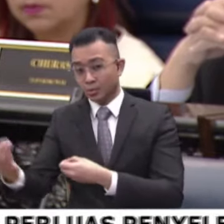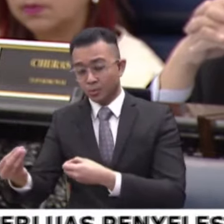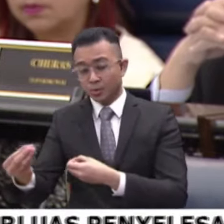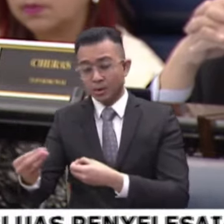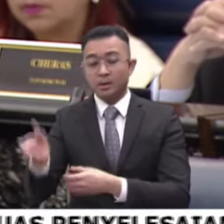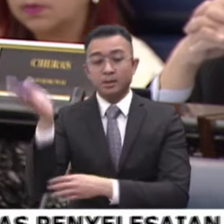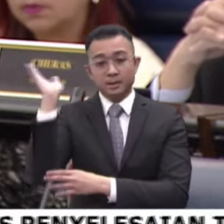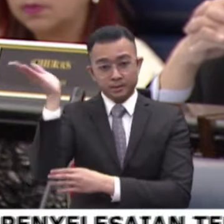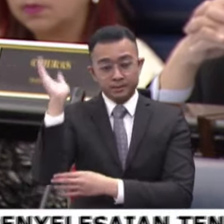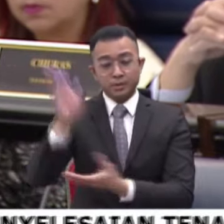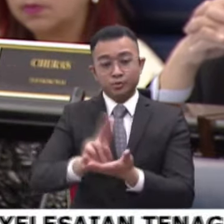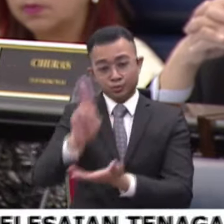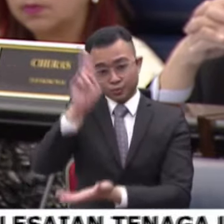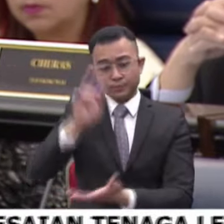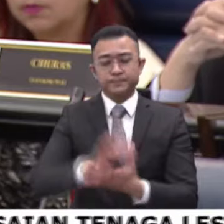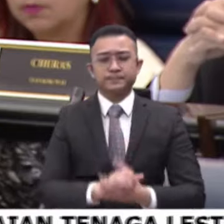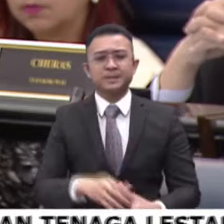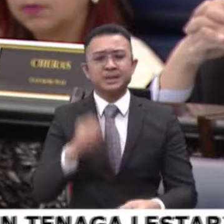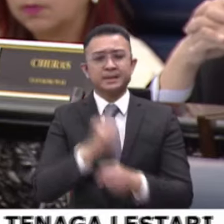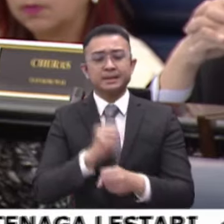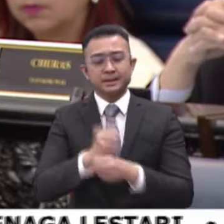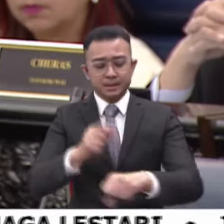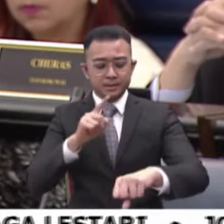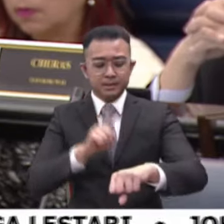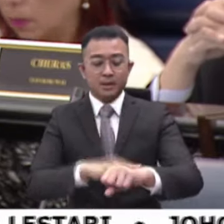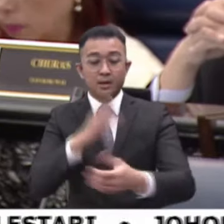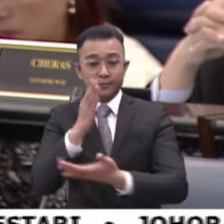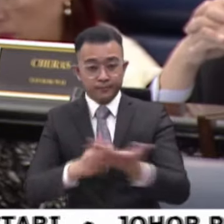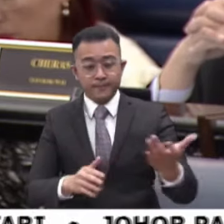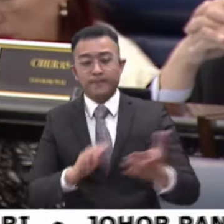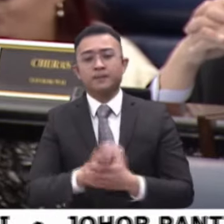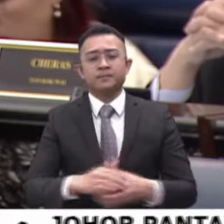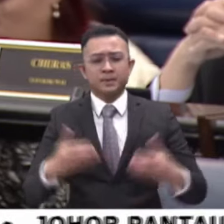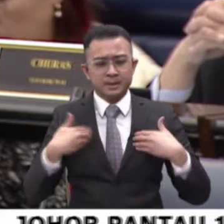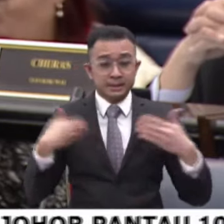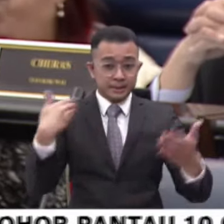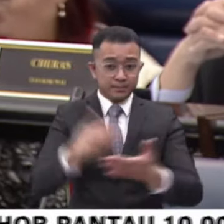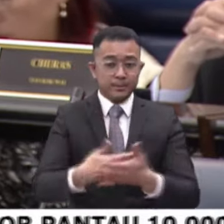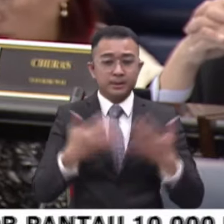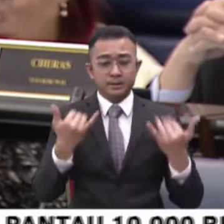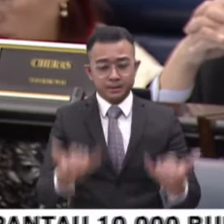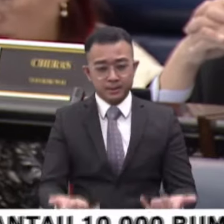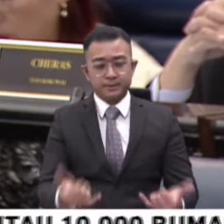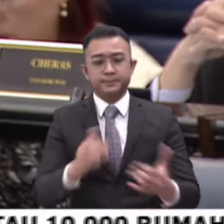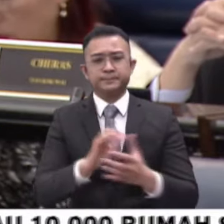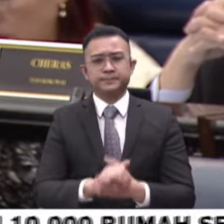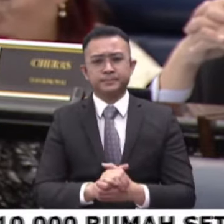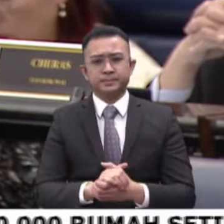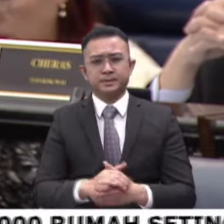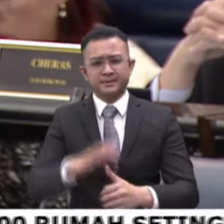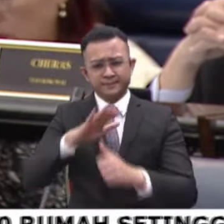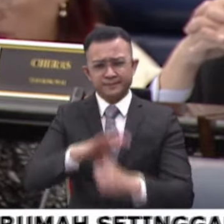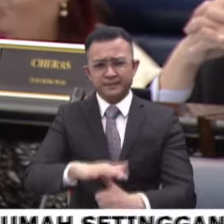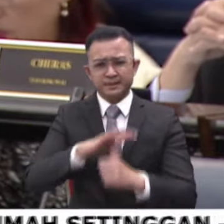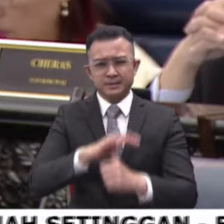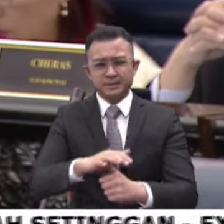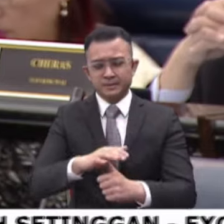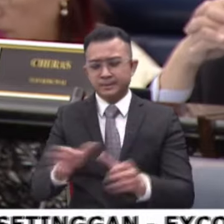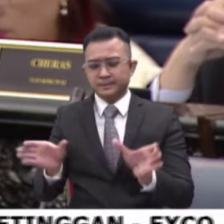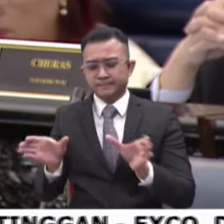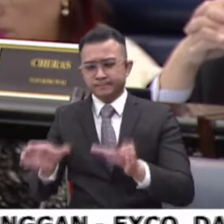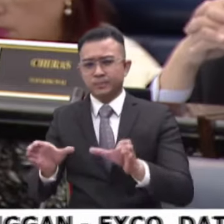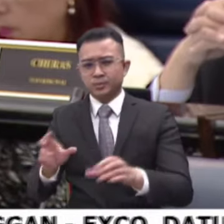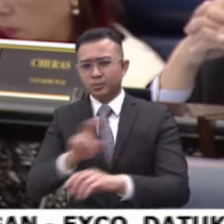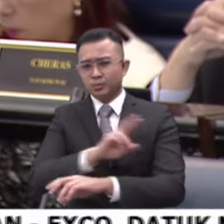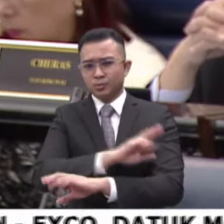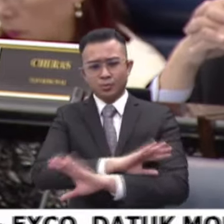kampus. tetapi bekerja separuh masa kerana ada sampai ke hari ini di universiti yang memaksa curfe fewwal